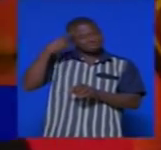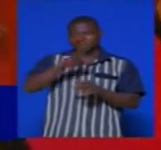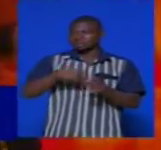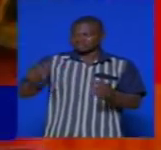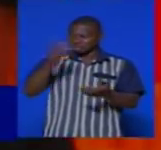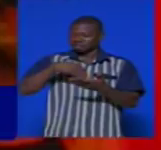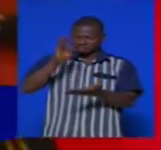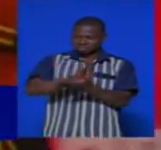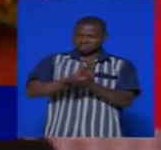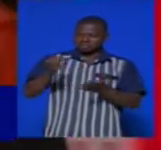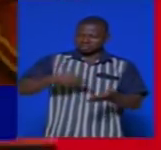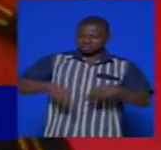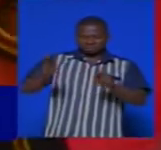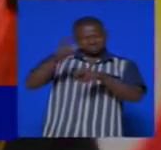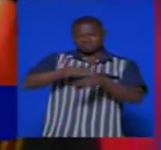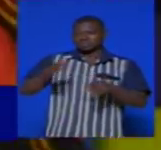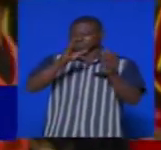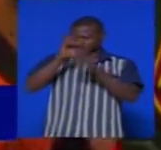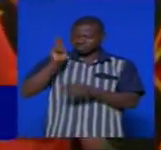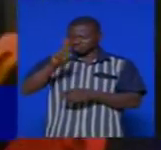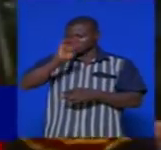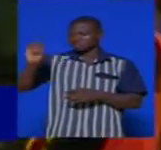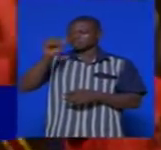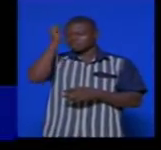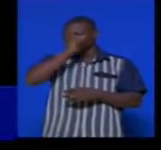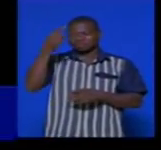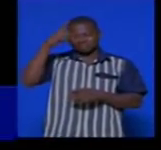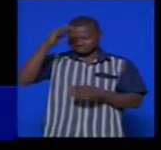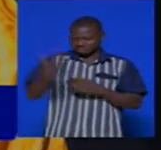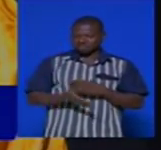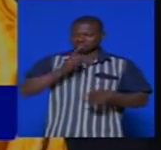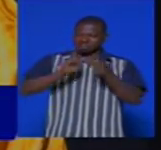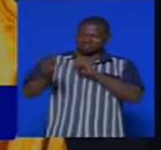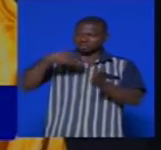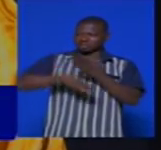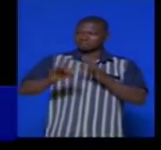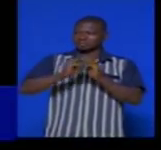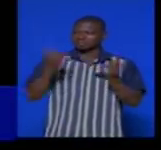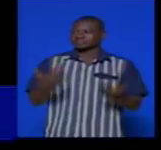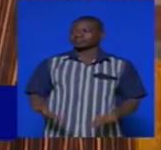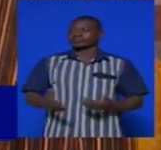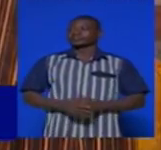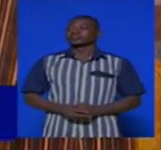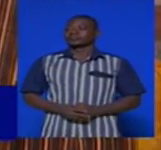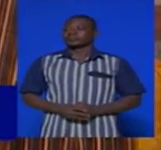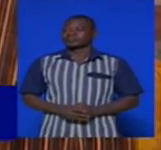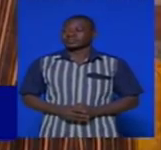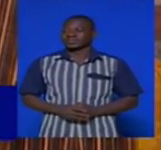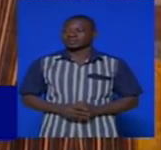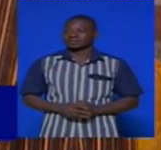le dividende démographique. Notre invité nous en parlera dans quelques instants.